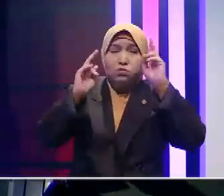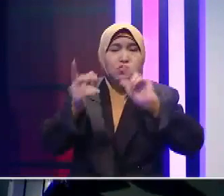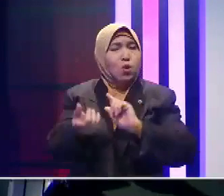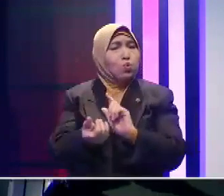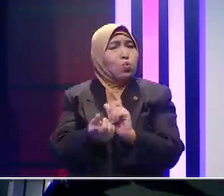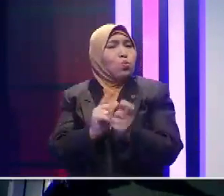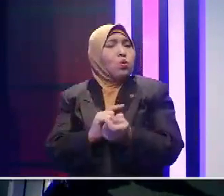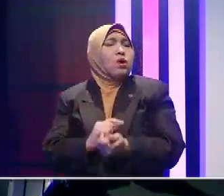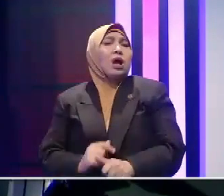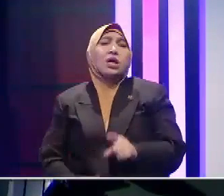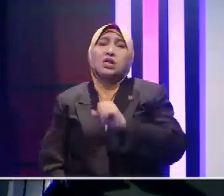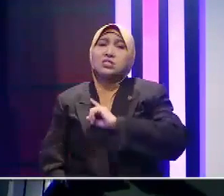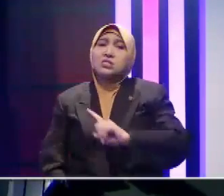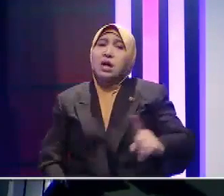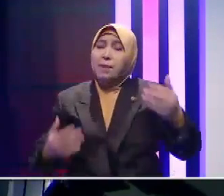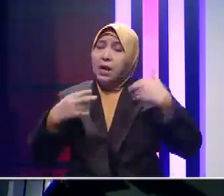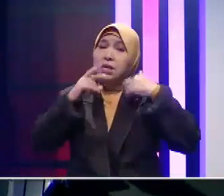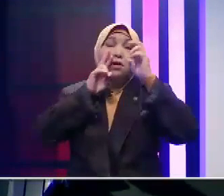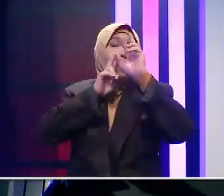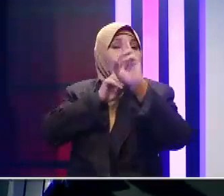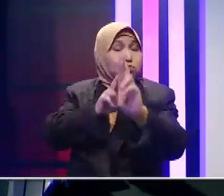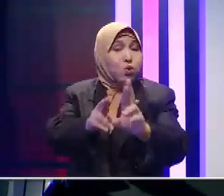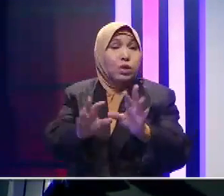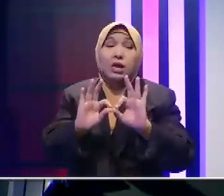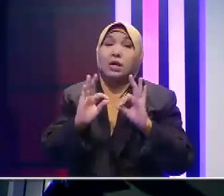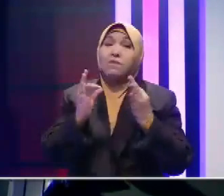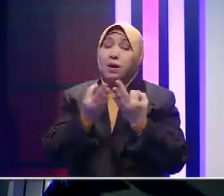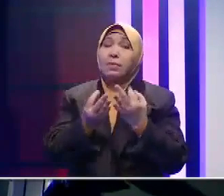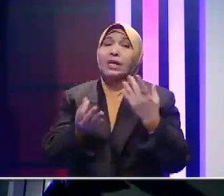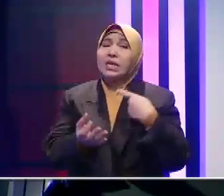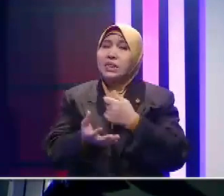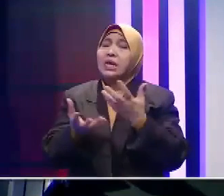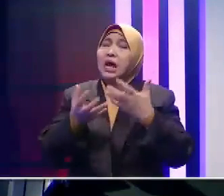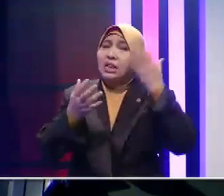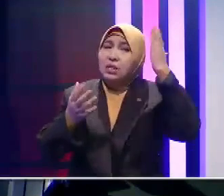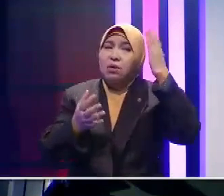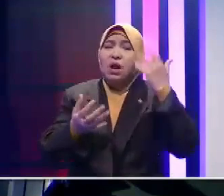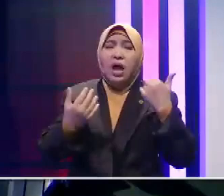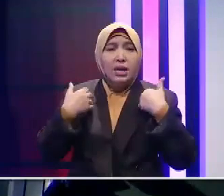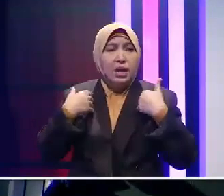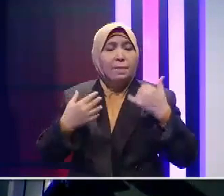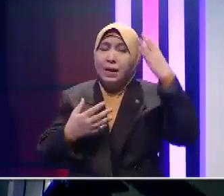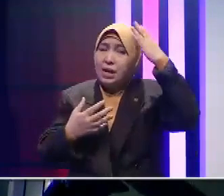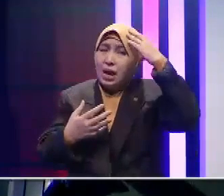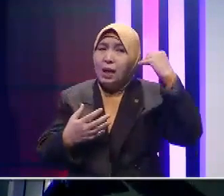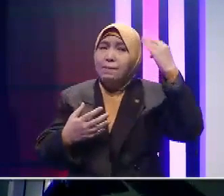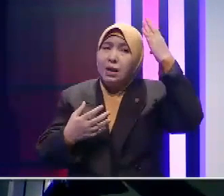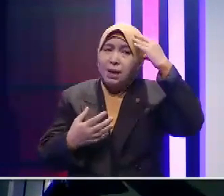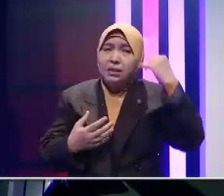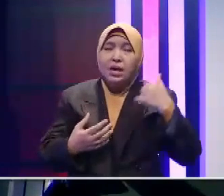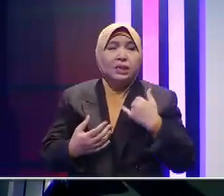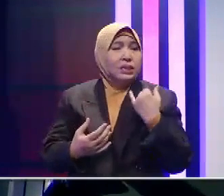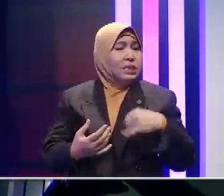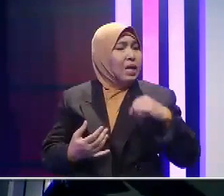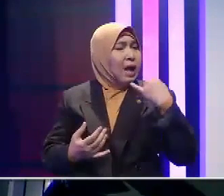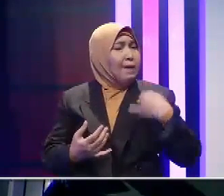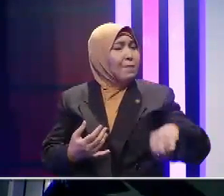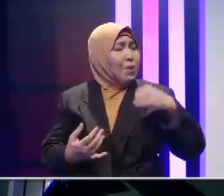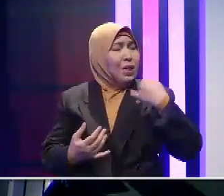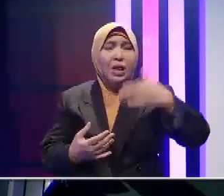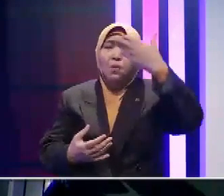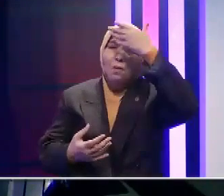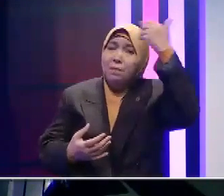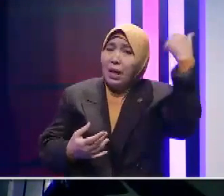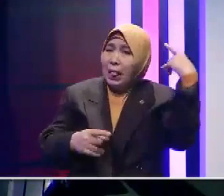Islam, diterima ataupun ada respon daripada keluarga, kemudian nak tahu juga kalau ada pengalaman-pengalaman yang tidak dapat dilupakan